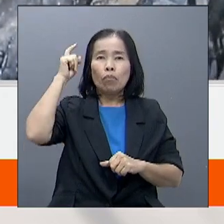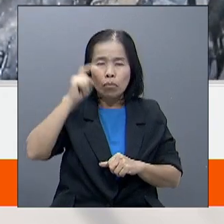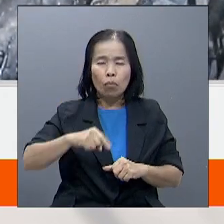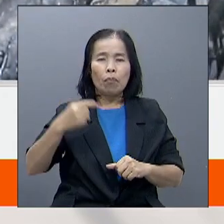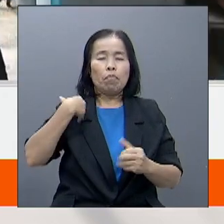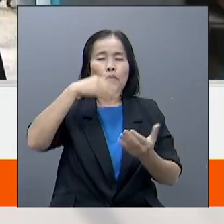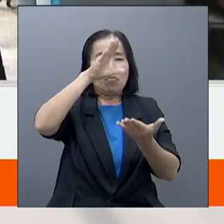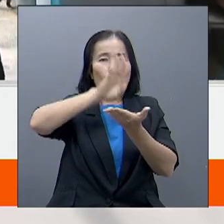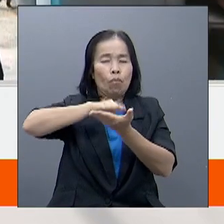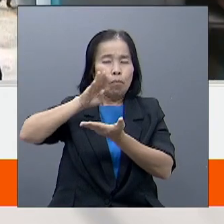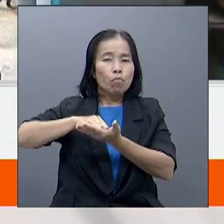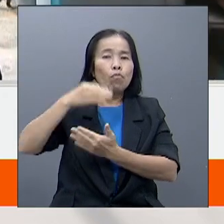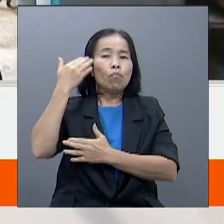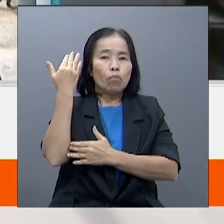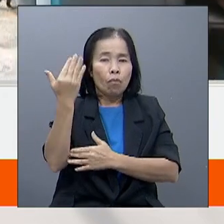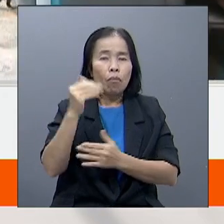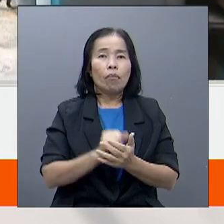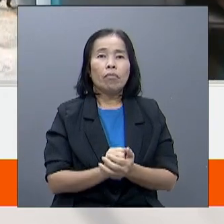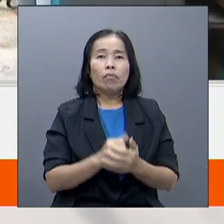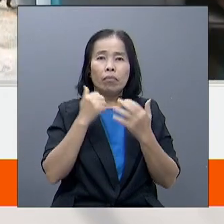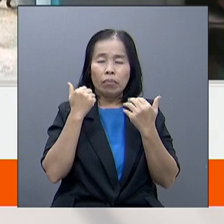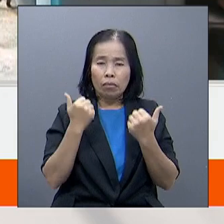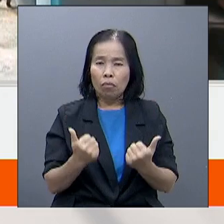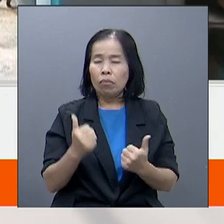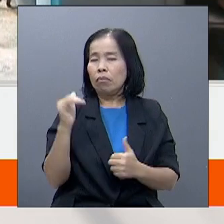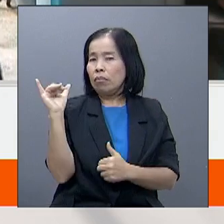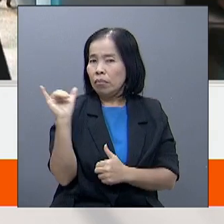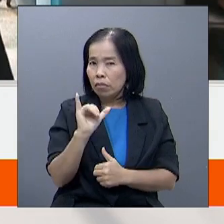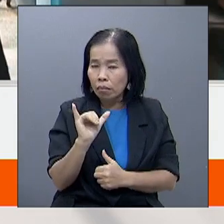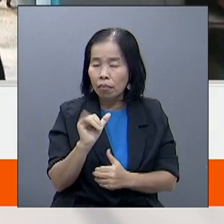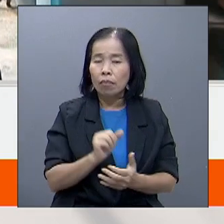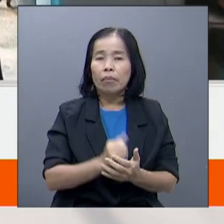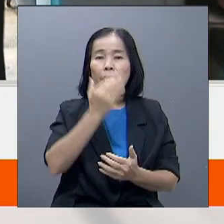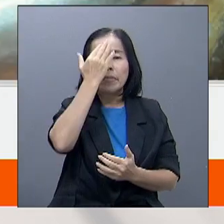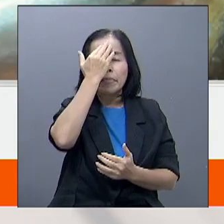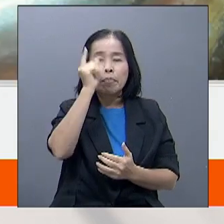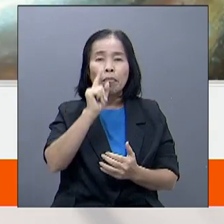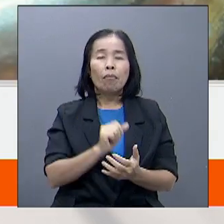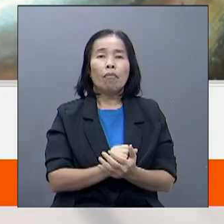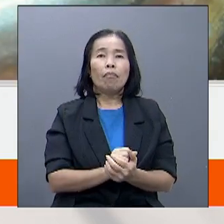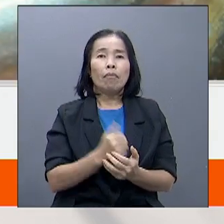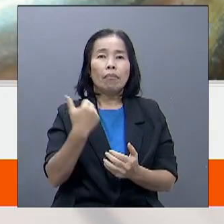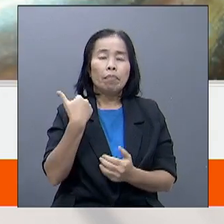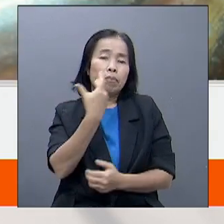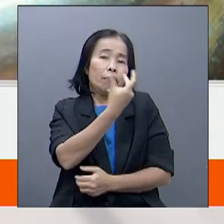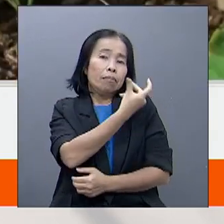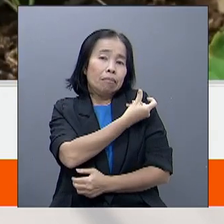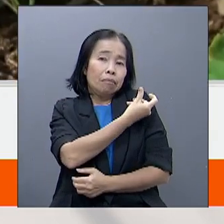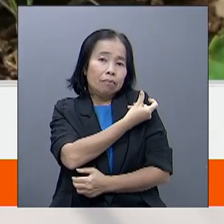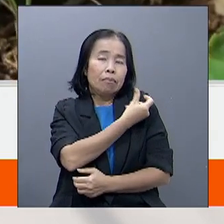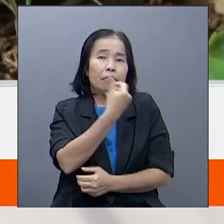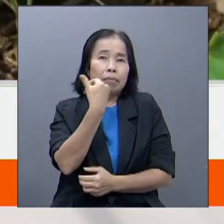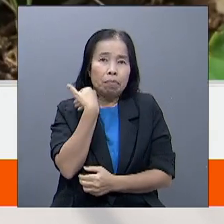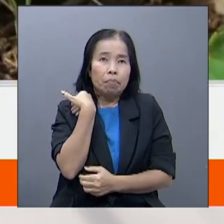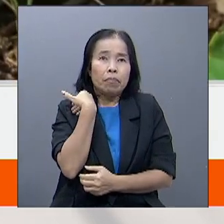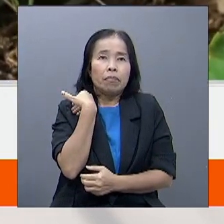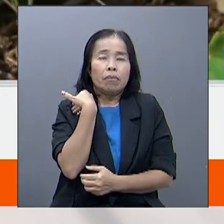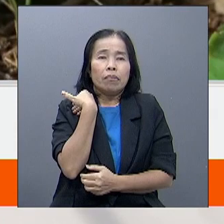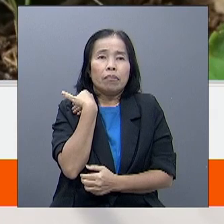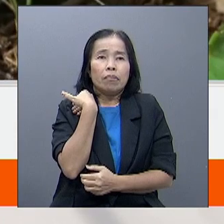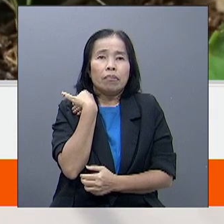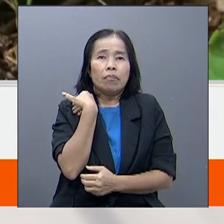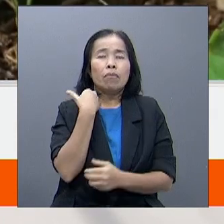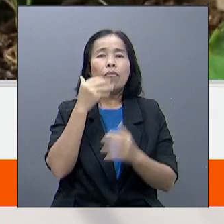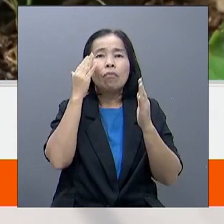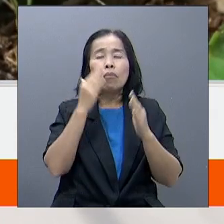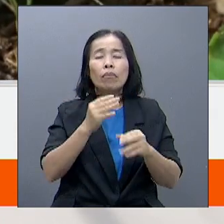ที่มากพอสมควรเลยนะครับเราที่สามารถนี้ได้ที่หลักใหญ่ก็คือทางสถาบันวั